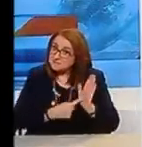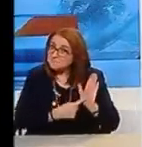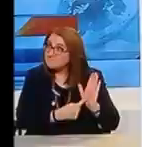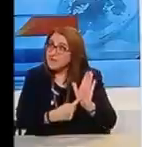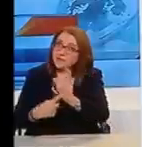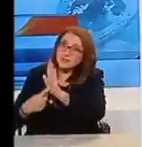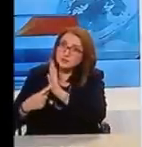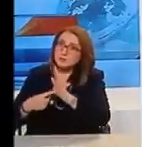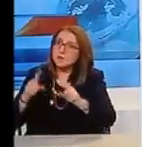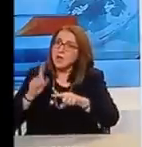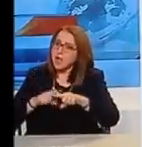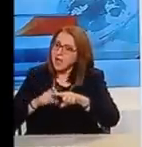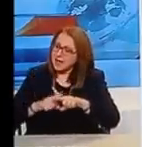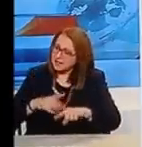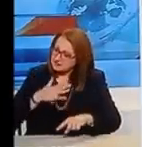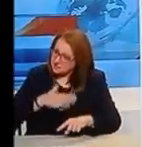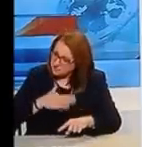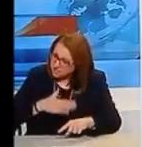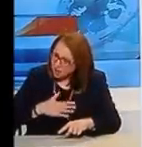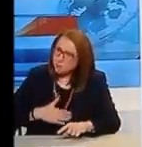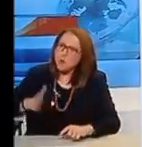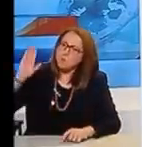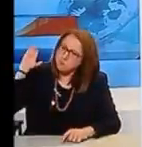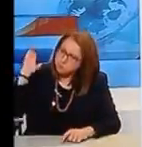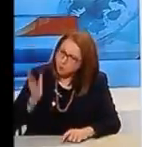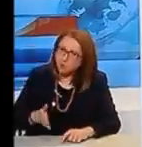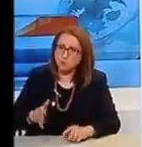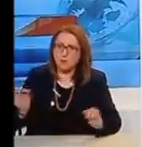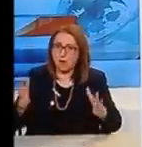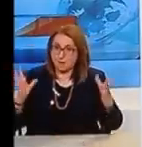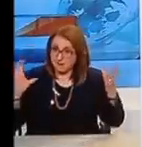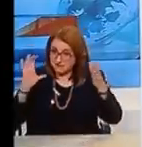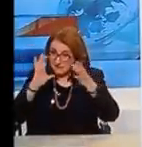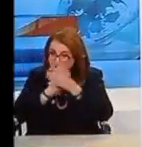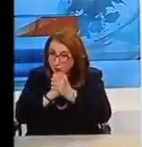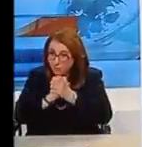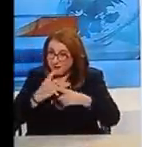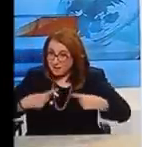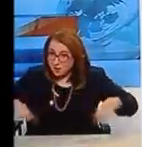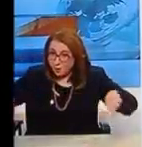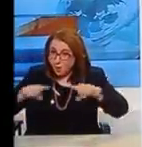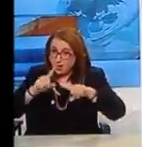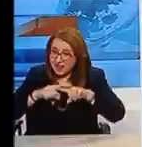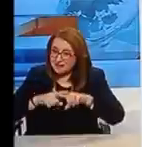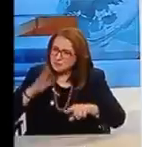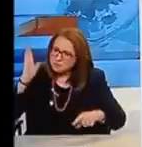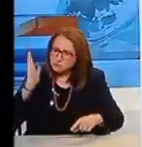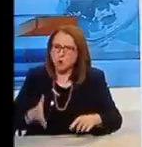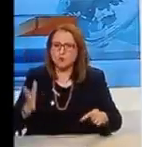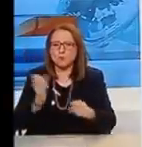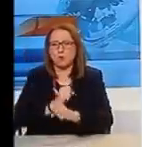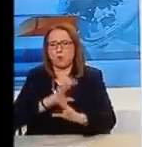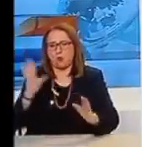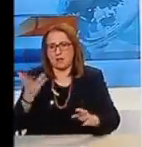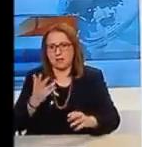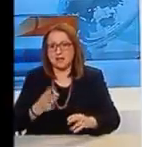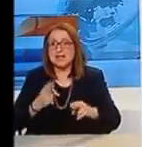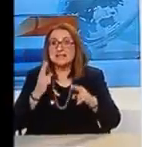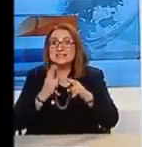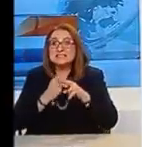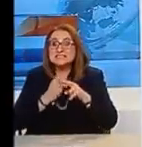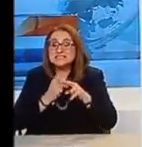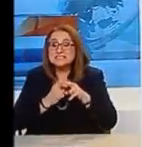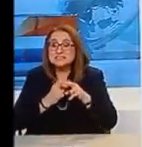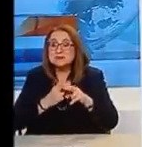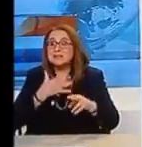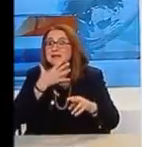Έλληνες και θέλουμε και μπορούμε ενωμένοι να πετύχουμε τα πάντα. Και για να συμβεί αυτό, αρκεί να στοιχηθούμε σε δύο γραμμές μάχης και